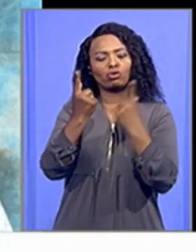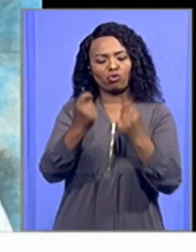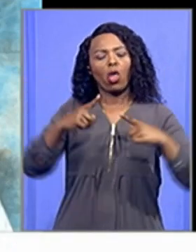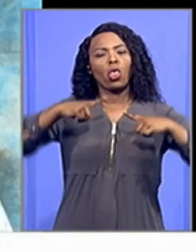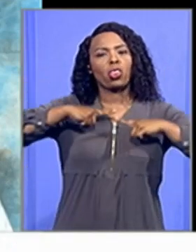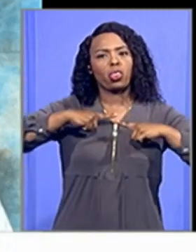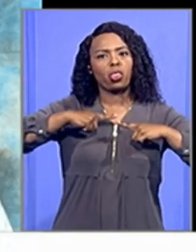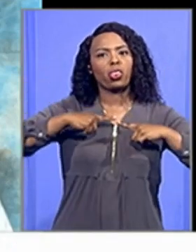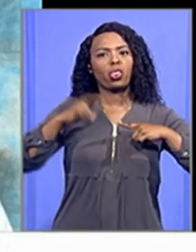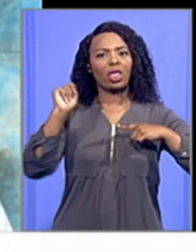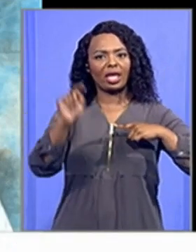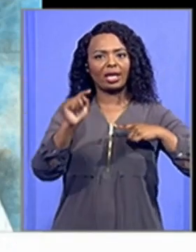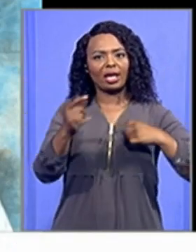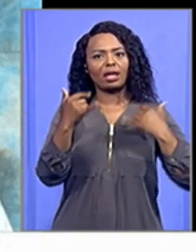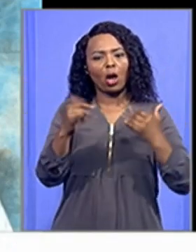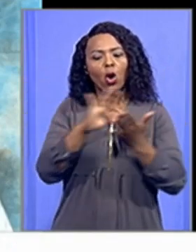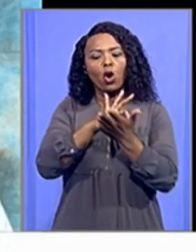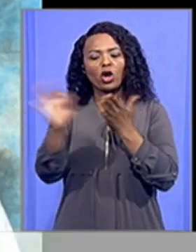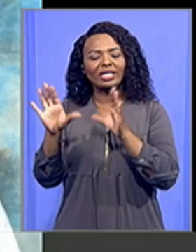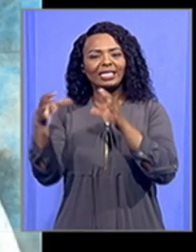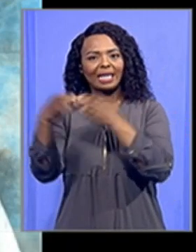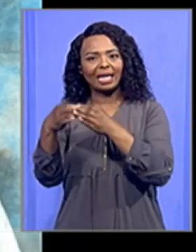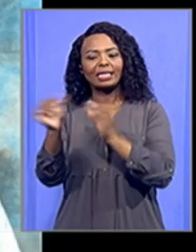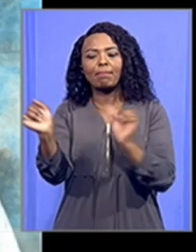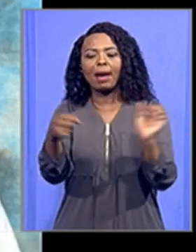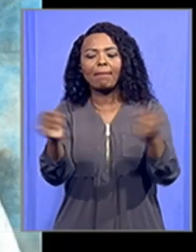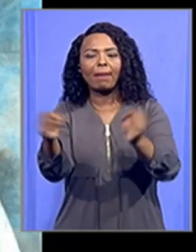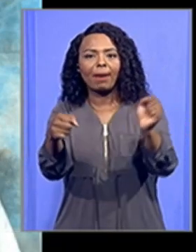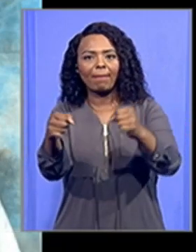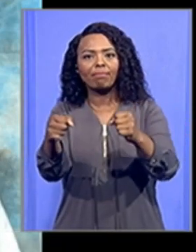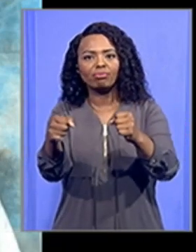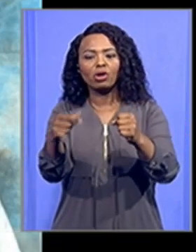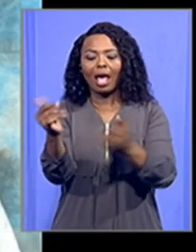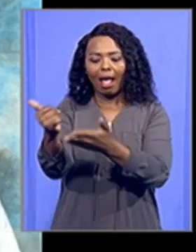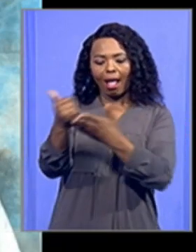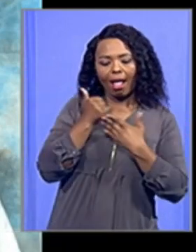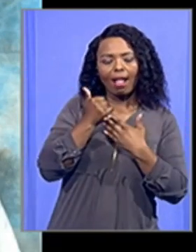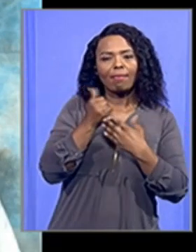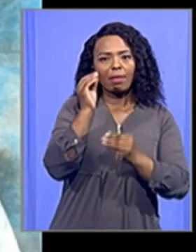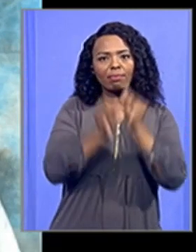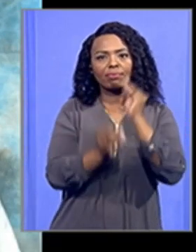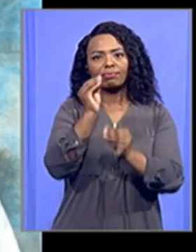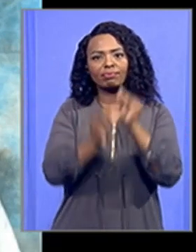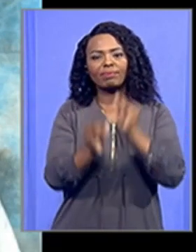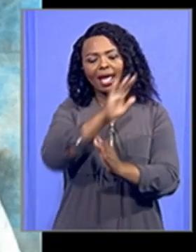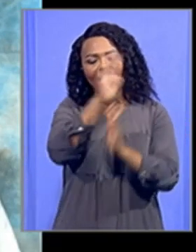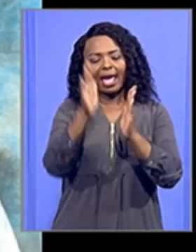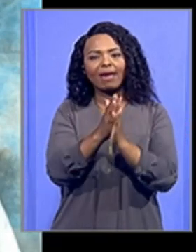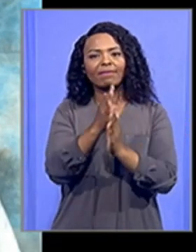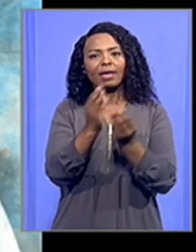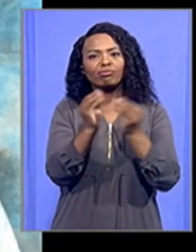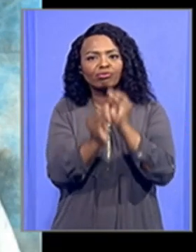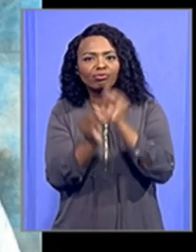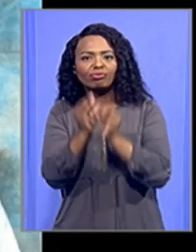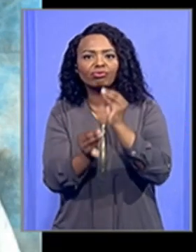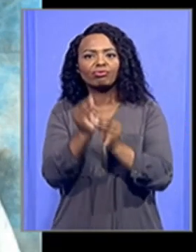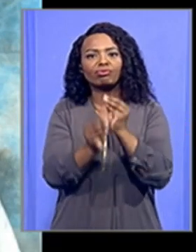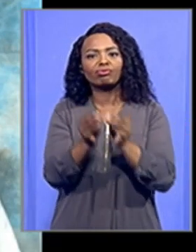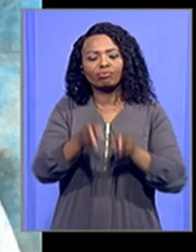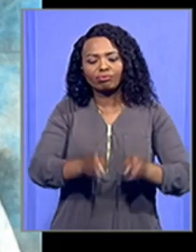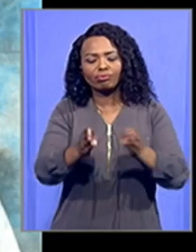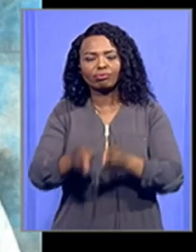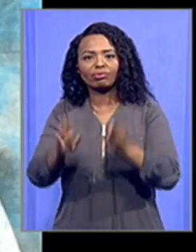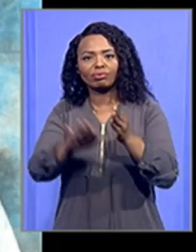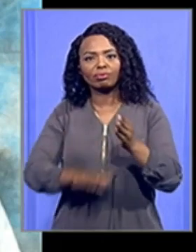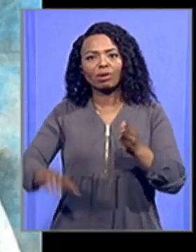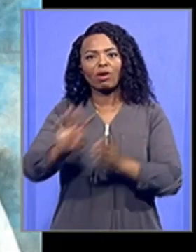tlhophele di-contractors ba e leng gore ba tla thusa our own internal group maintenance teams mo dikarolong mo didikeng